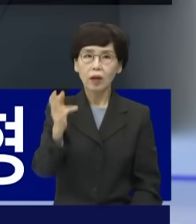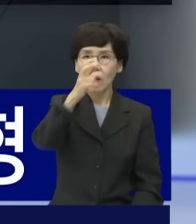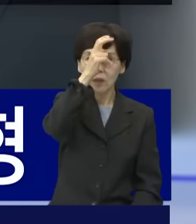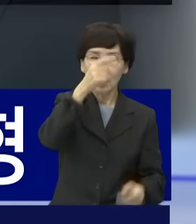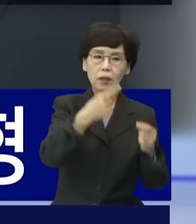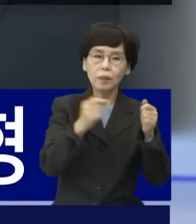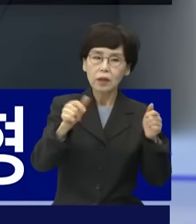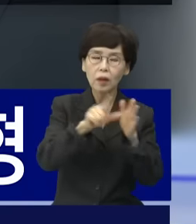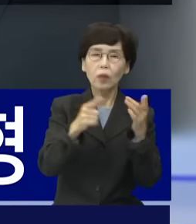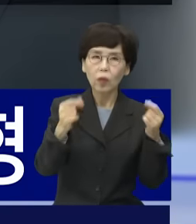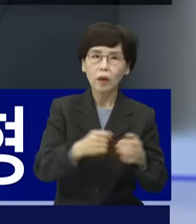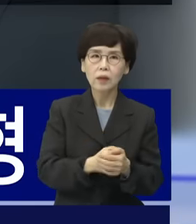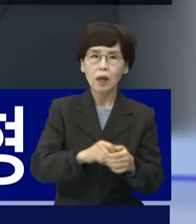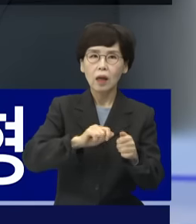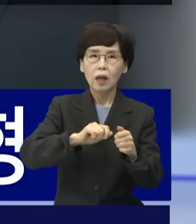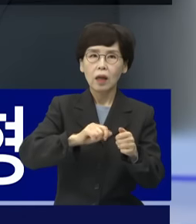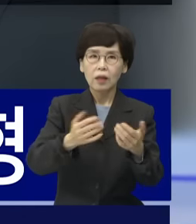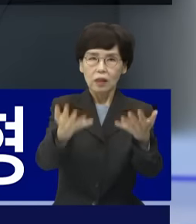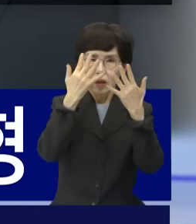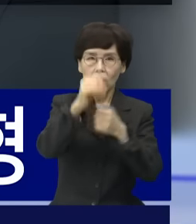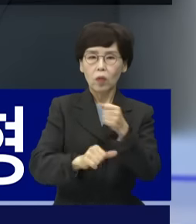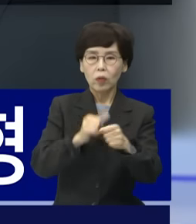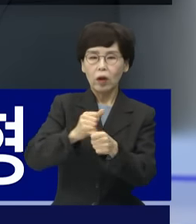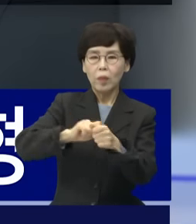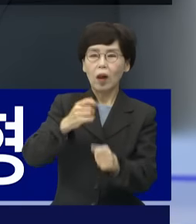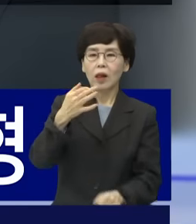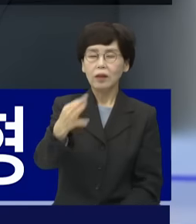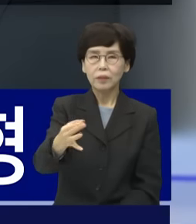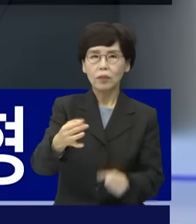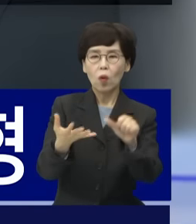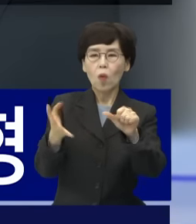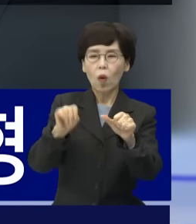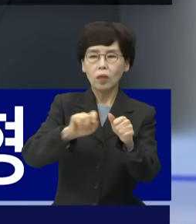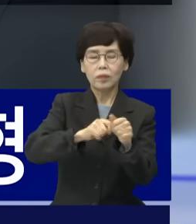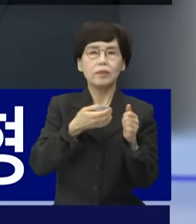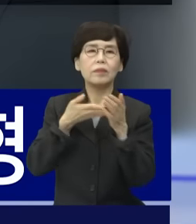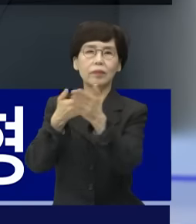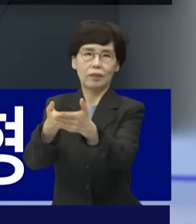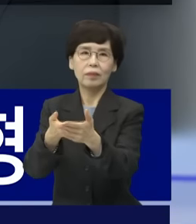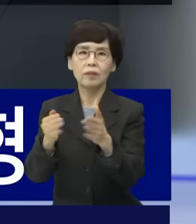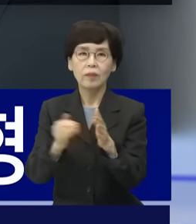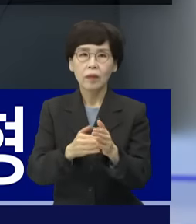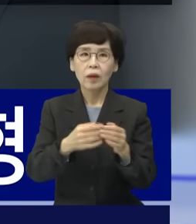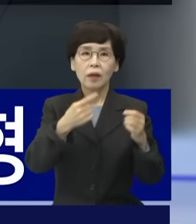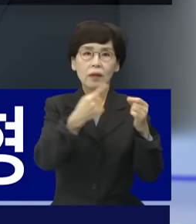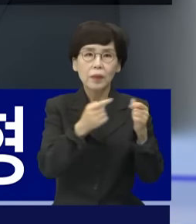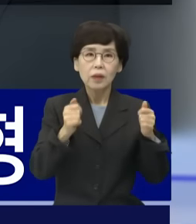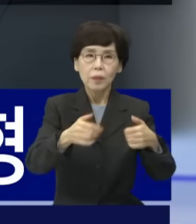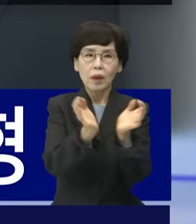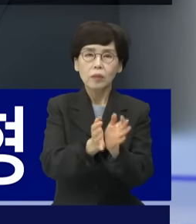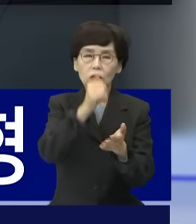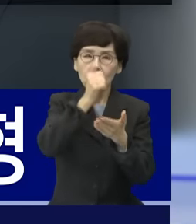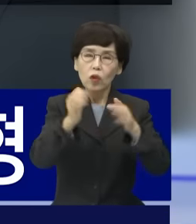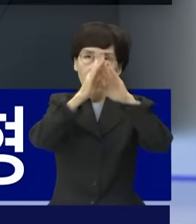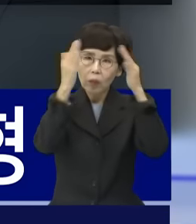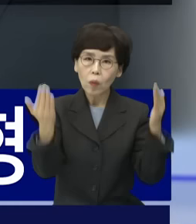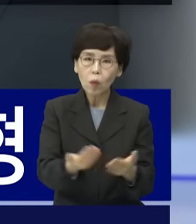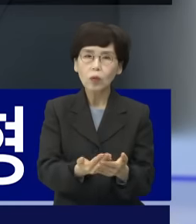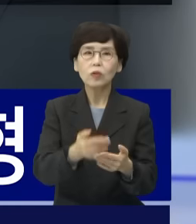1심 때와 마찬가지로 징역 5년에 벌금 5억 원을 구형했습니다. 앞서 1심 재판부는 혐의 전부에